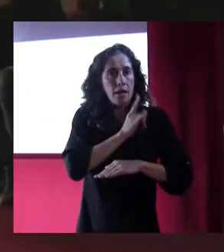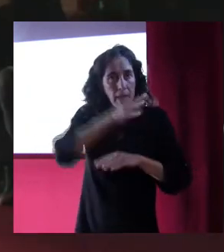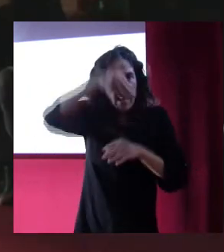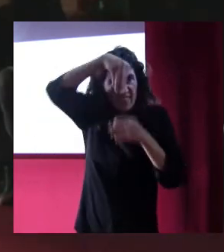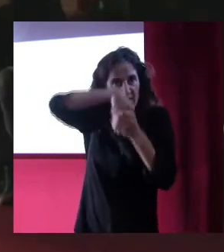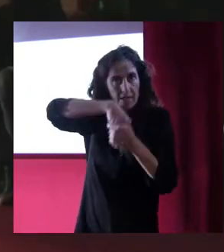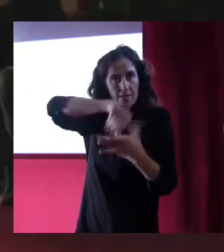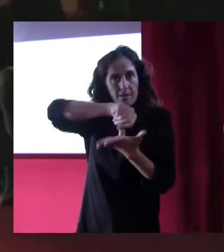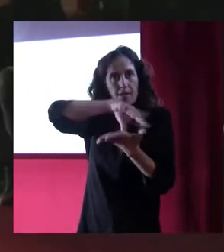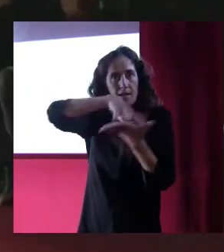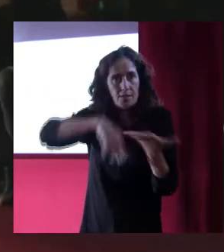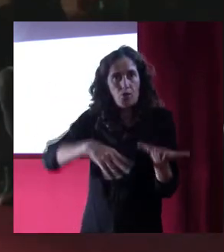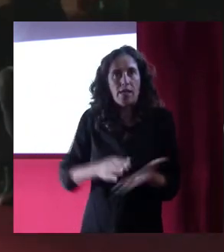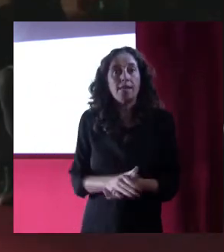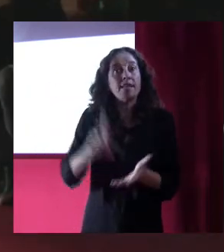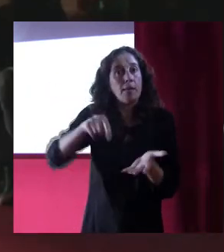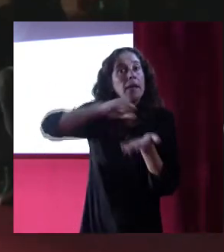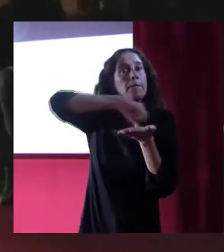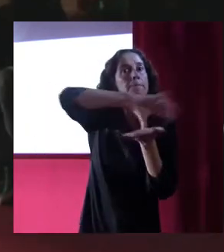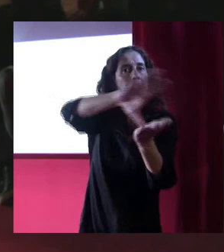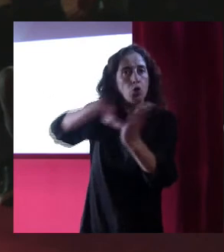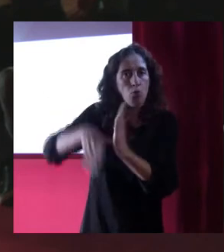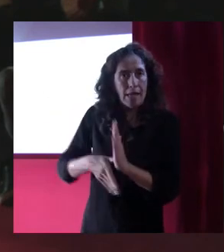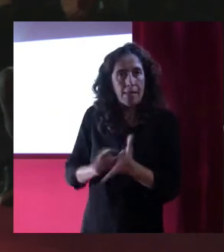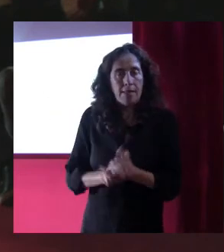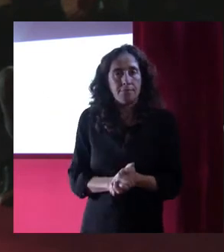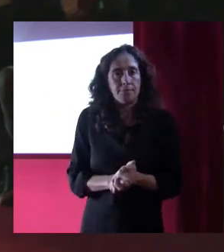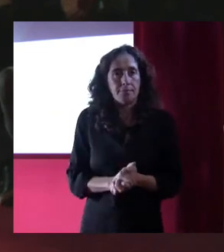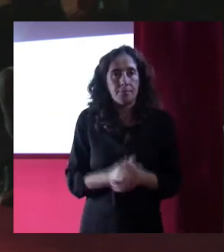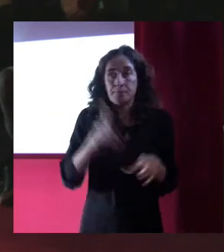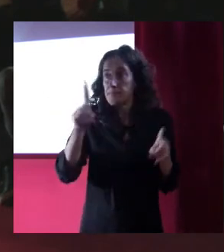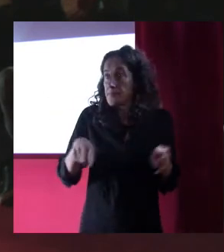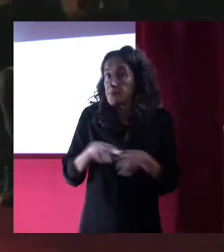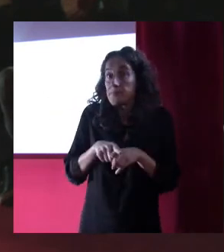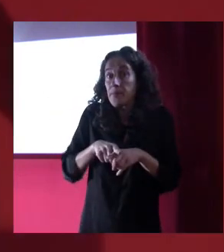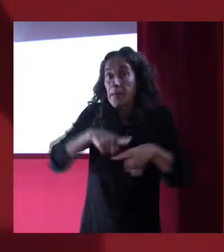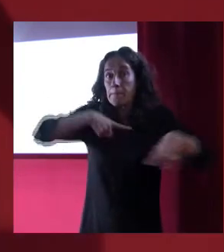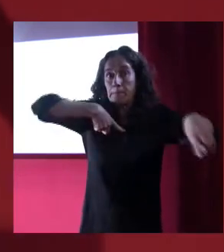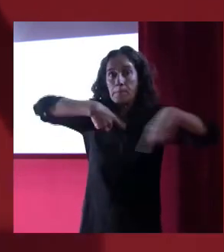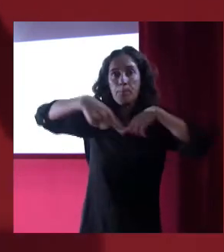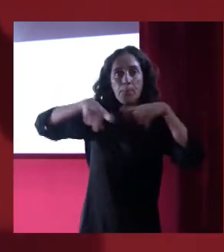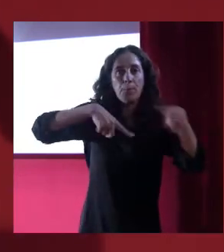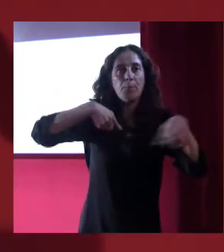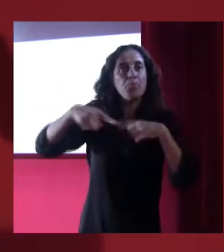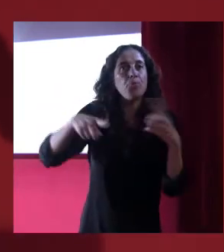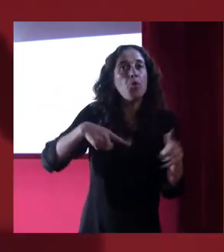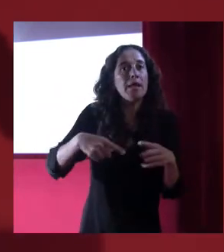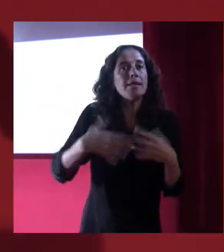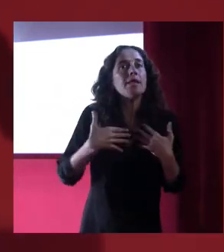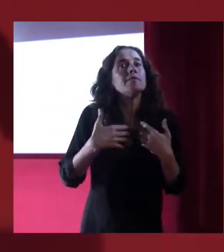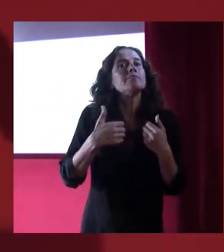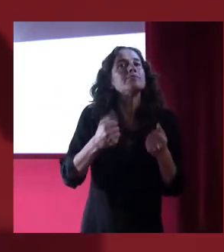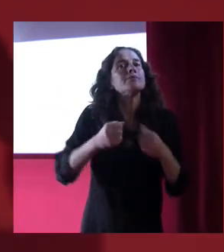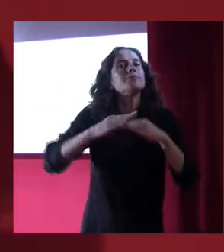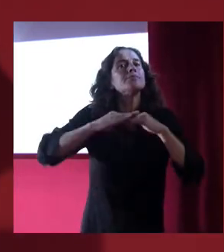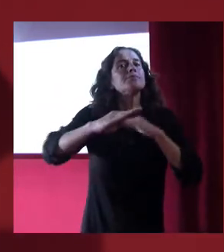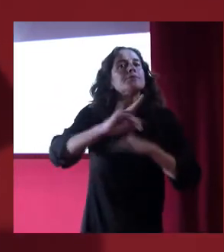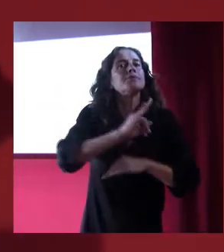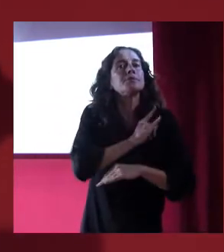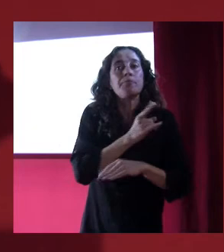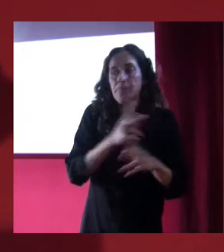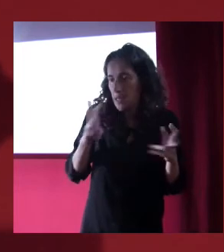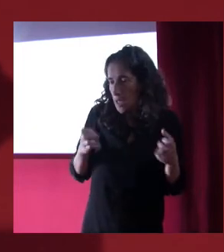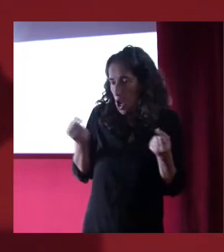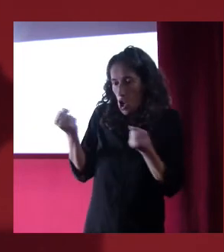metropolità. I finalment, en aquest espai que estem parlant de mobilitat sostenible, cal denunciar que el vehicle